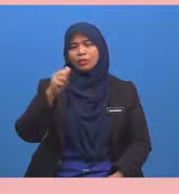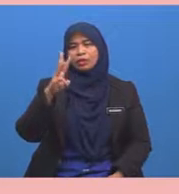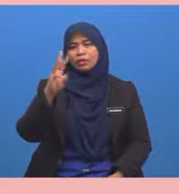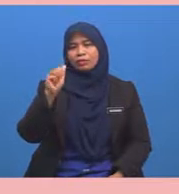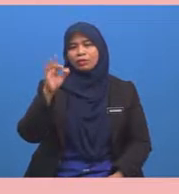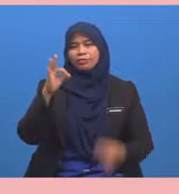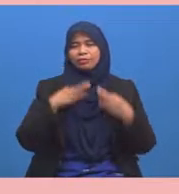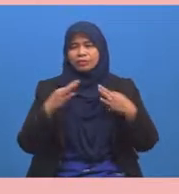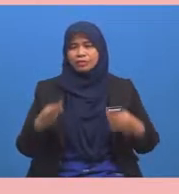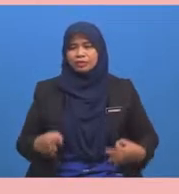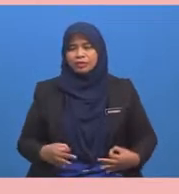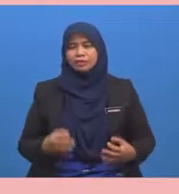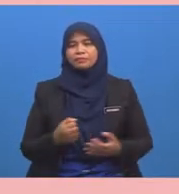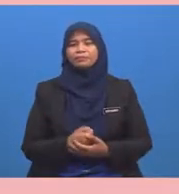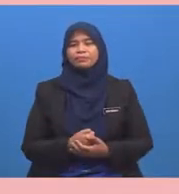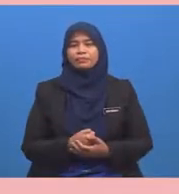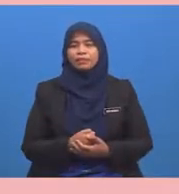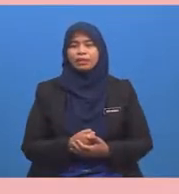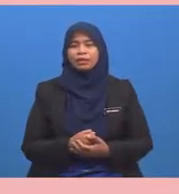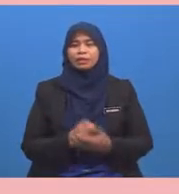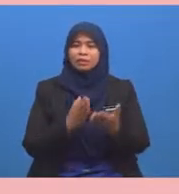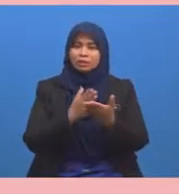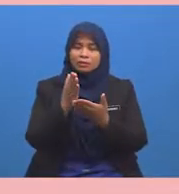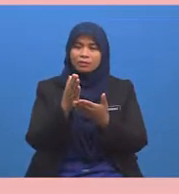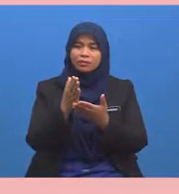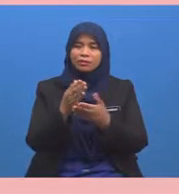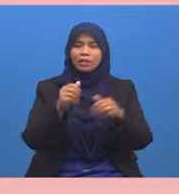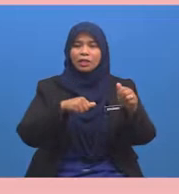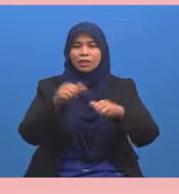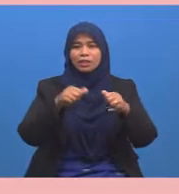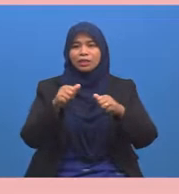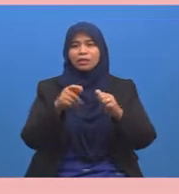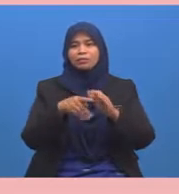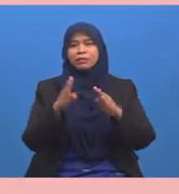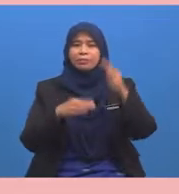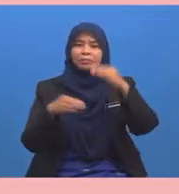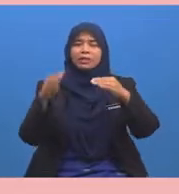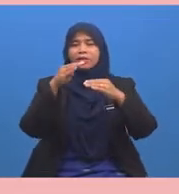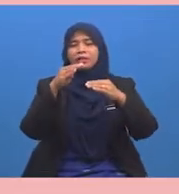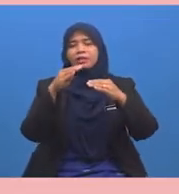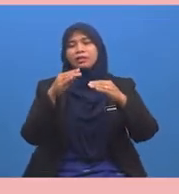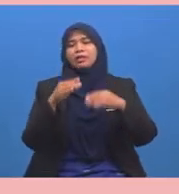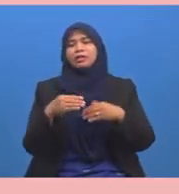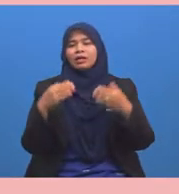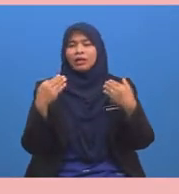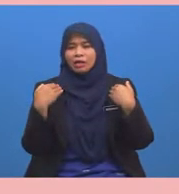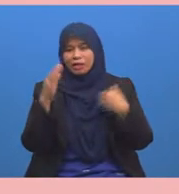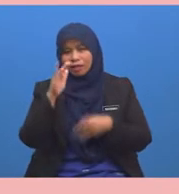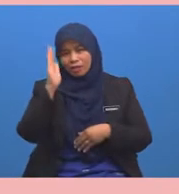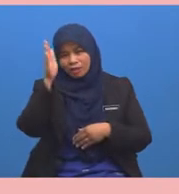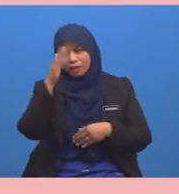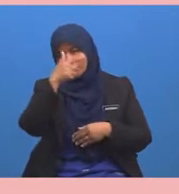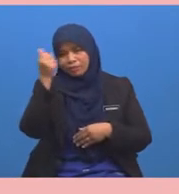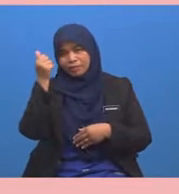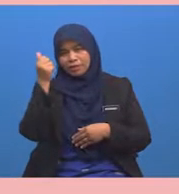hawa kimia terhadap batuan. Seterusnya, aktiviti pembinaan pula akan mengakibatkan